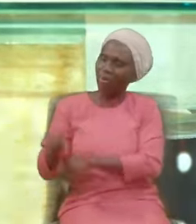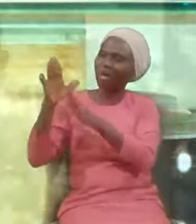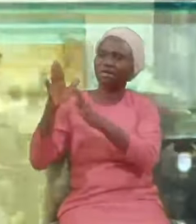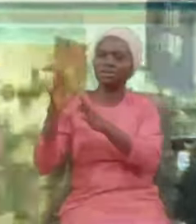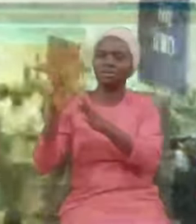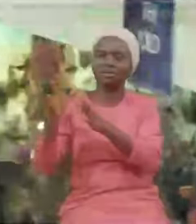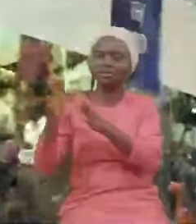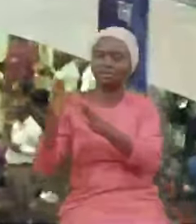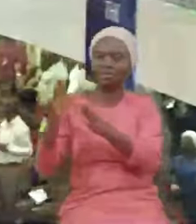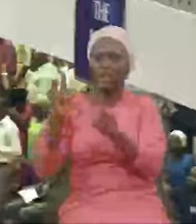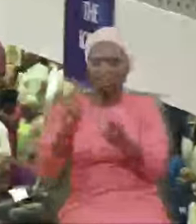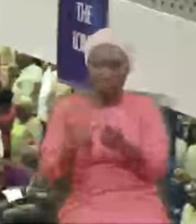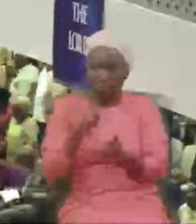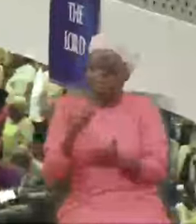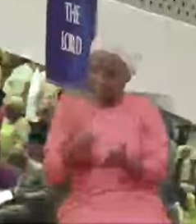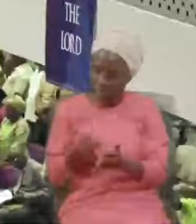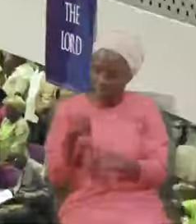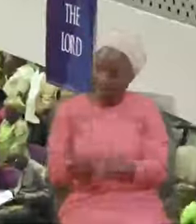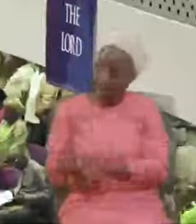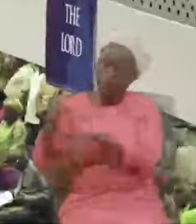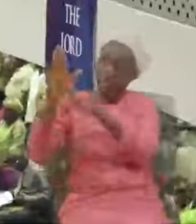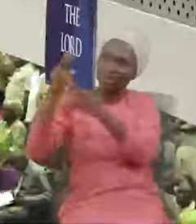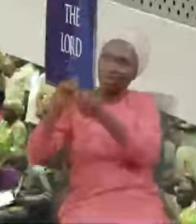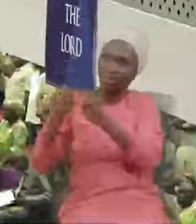parlez à cette montagne,